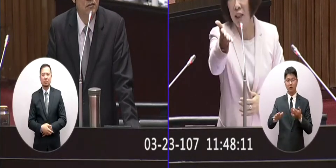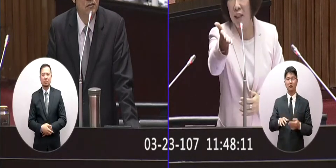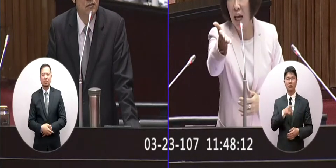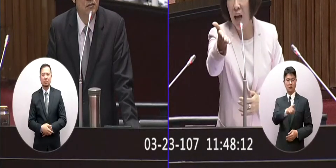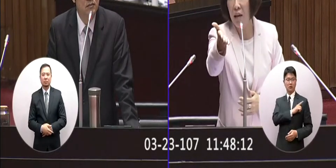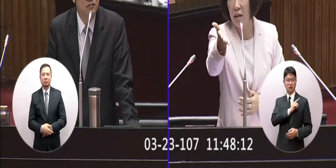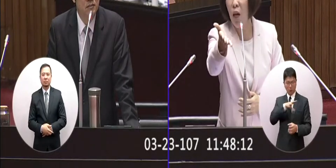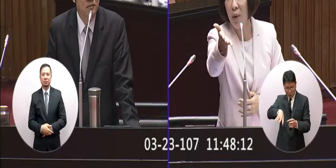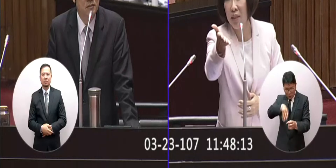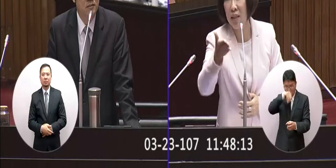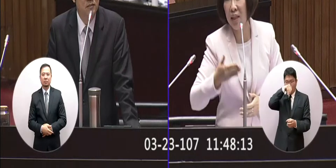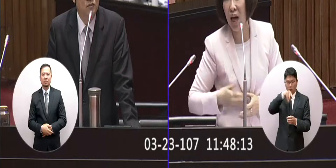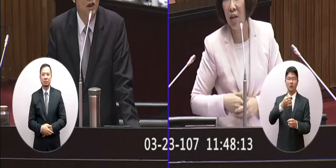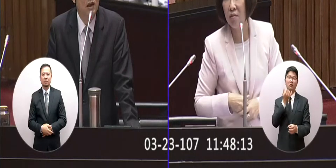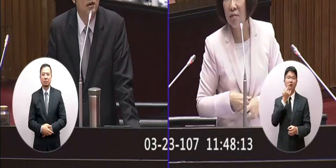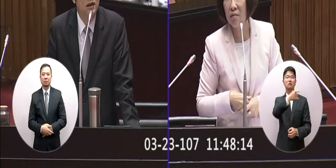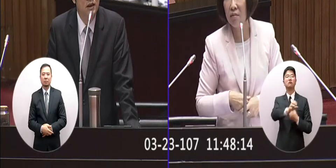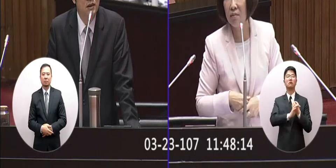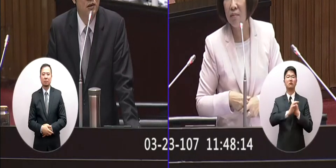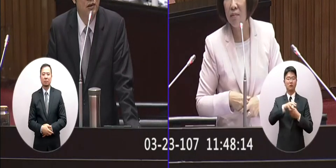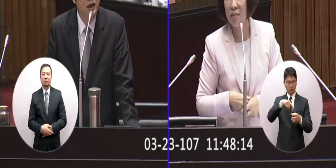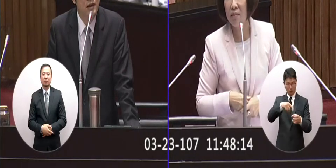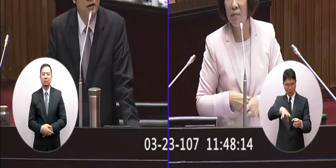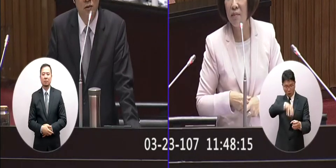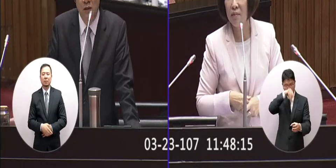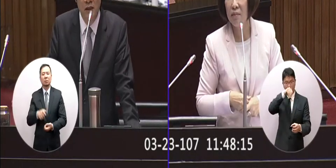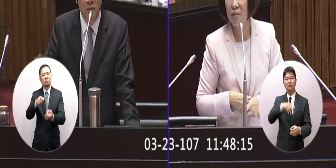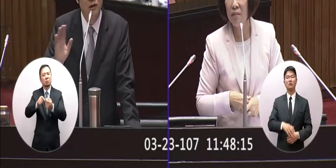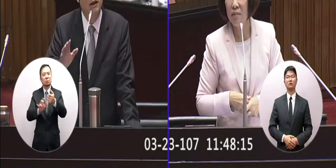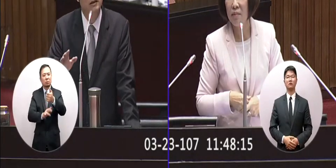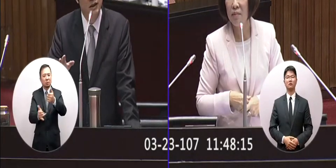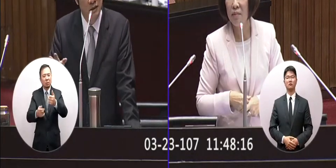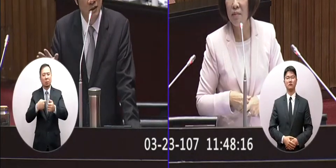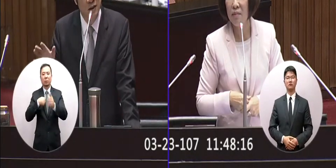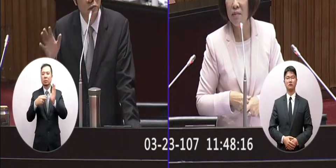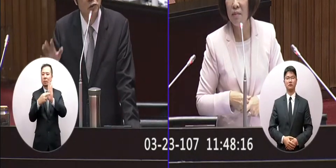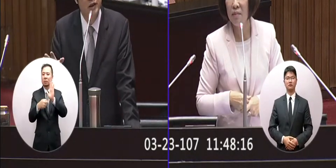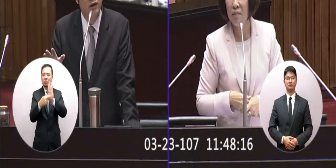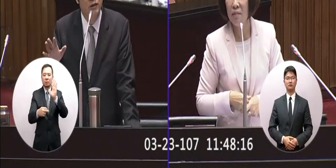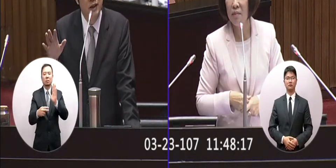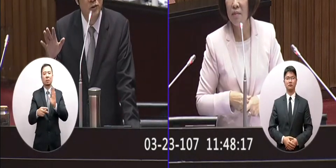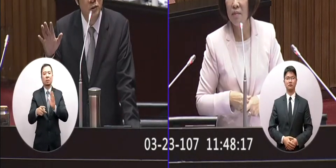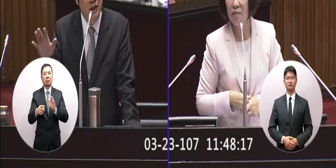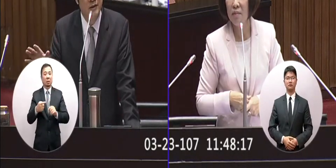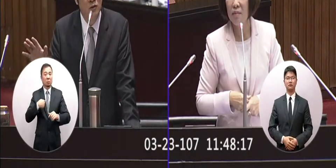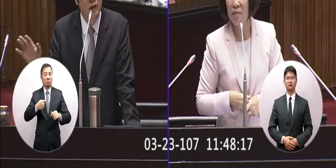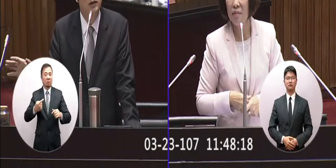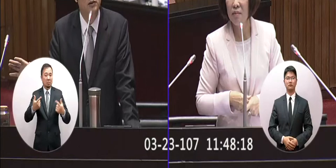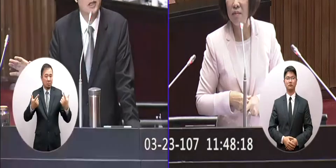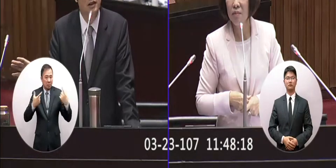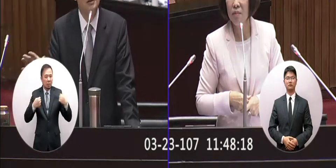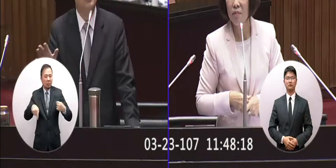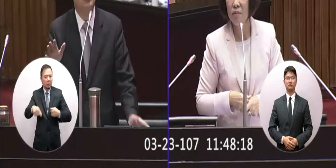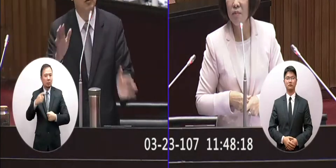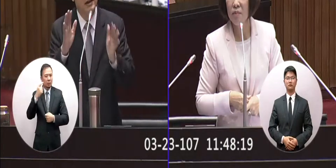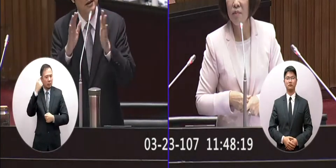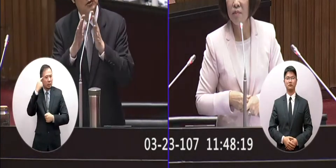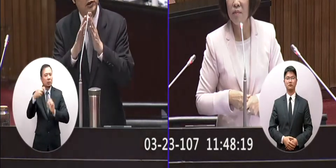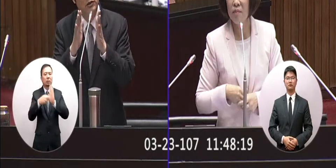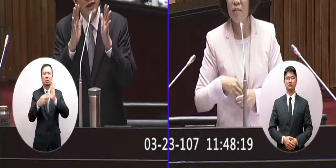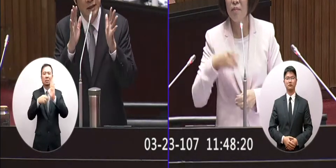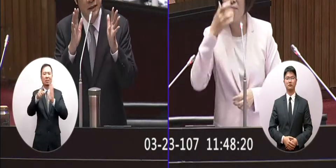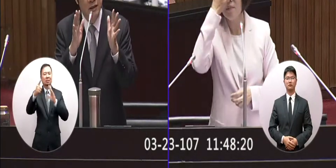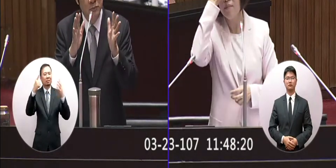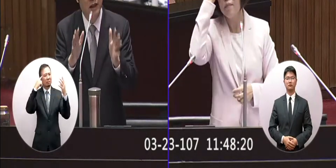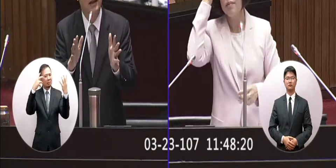用力的吸一下。你要不要吸一下？ 这个吕委员，我跟你报告，你误解了我当初讲这话的用意。不管